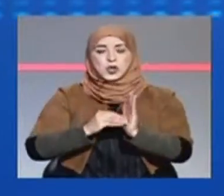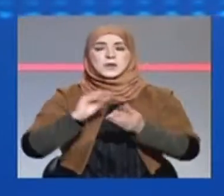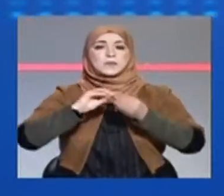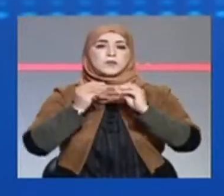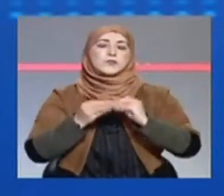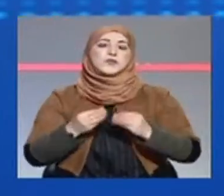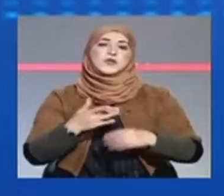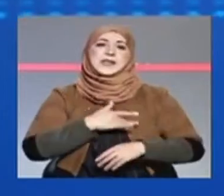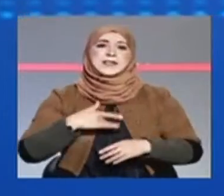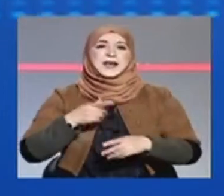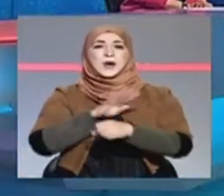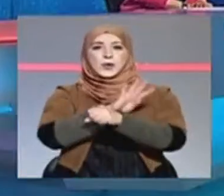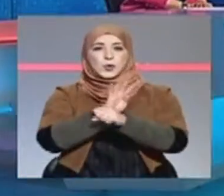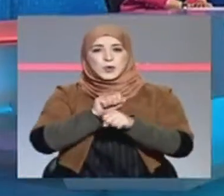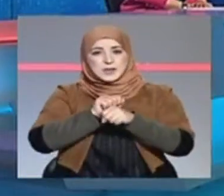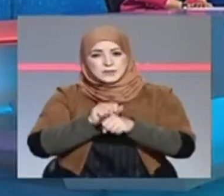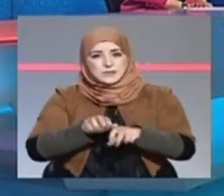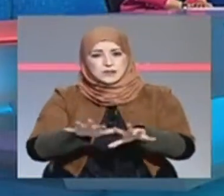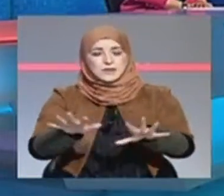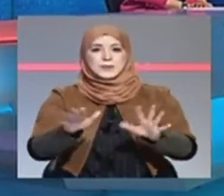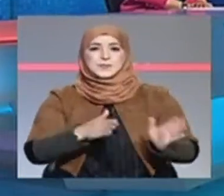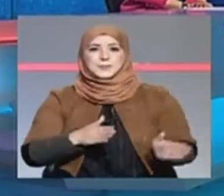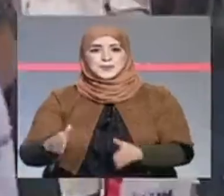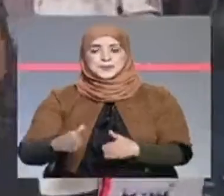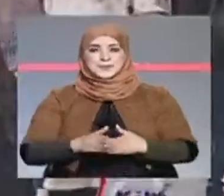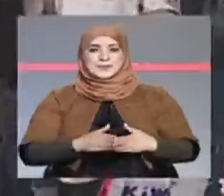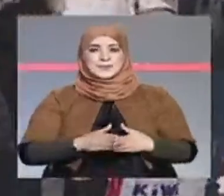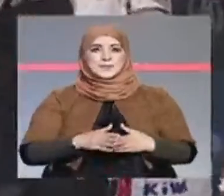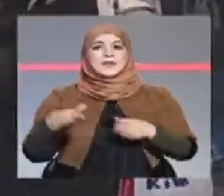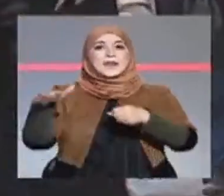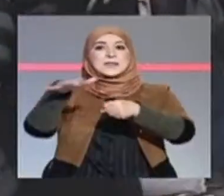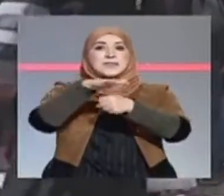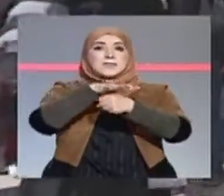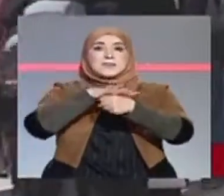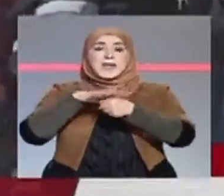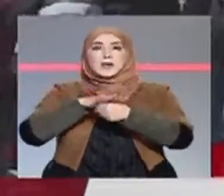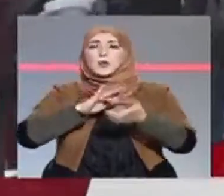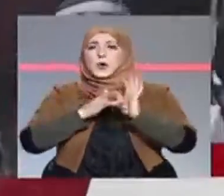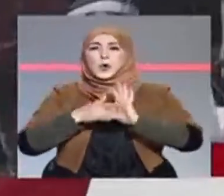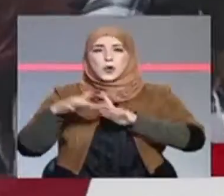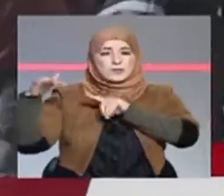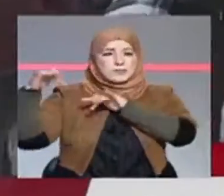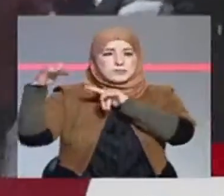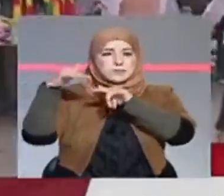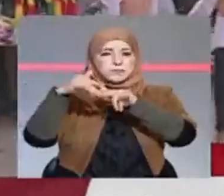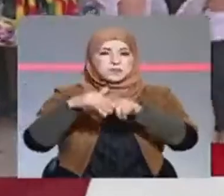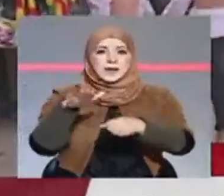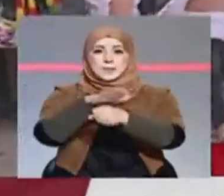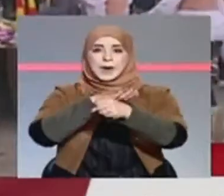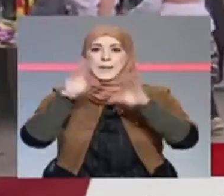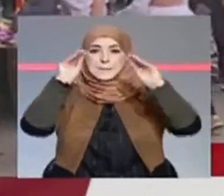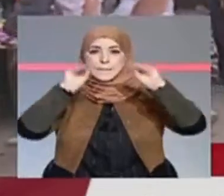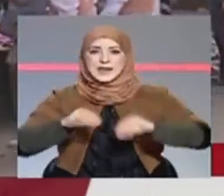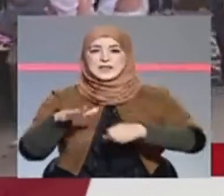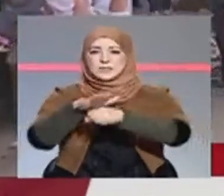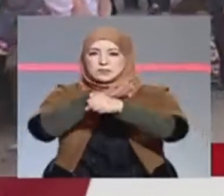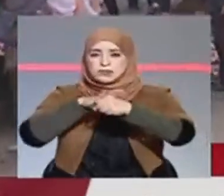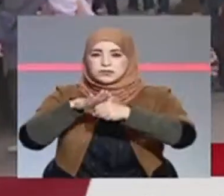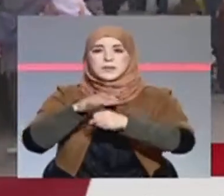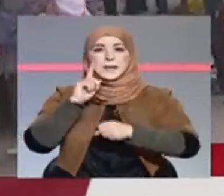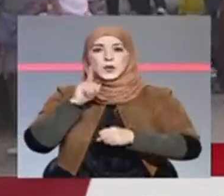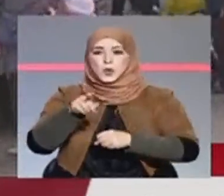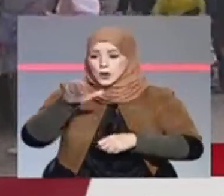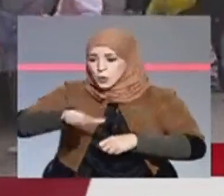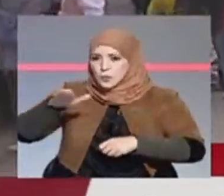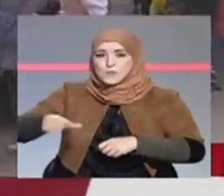وانتشار اكتظاظا بمختلف الاسواق والفضائيات التجاريه واصحاب للاطفال دون اي موجب